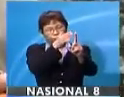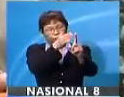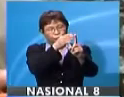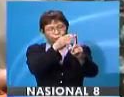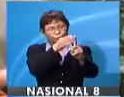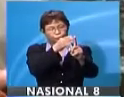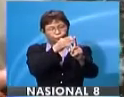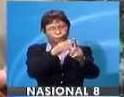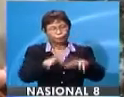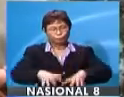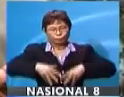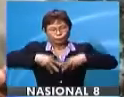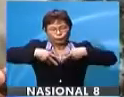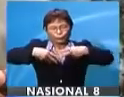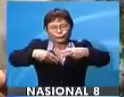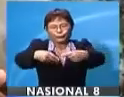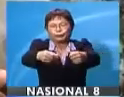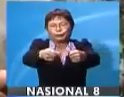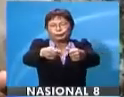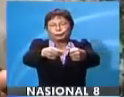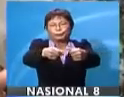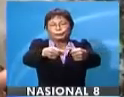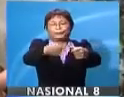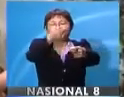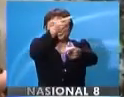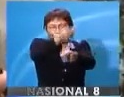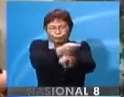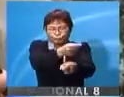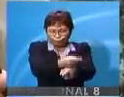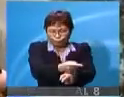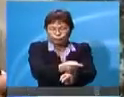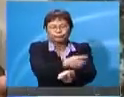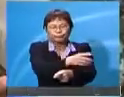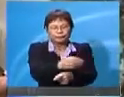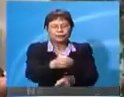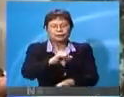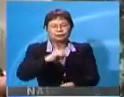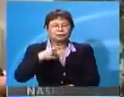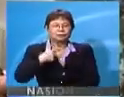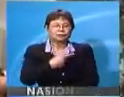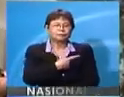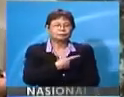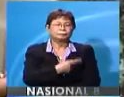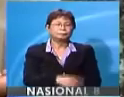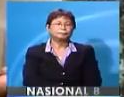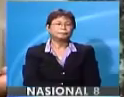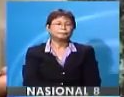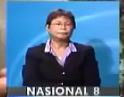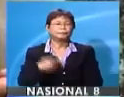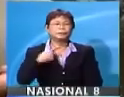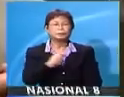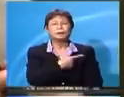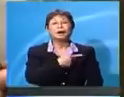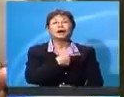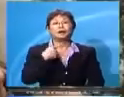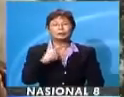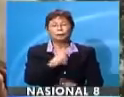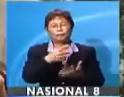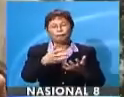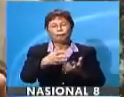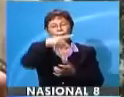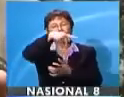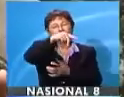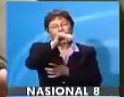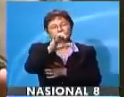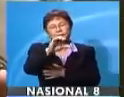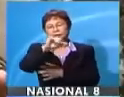ini berada dalam landasan yang betul. Kita ingin menjadikan PAC sebagai